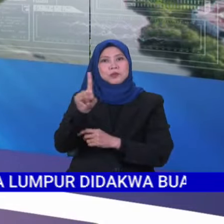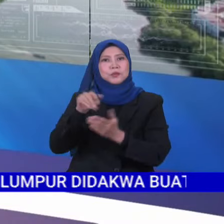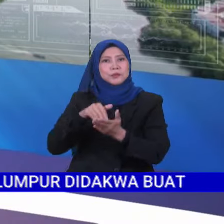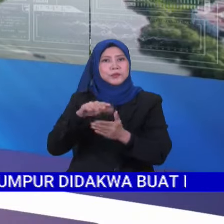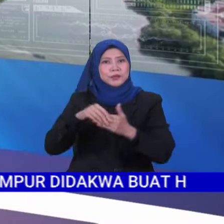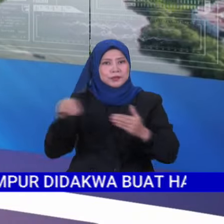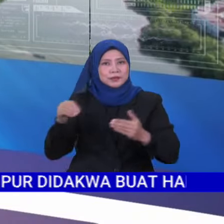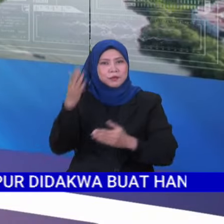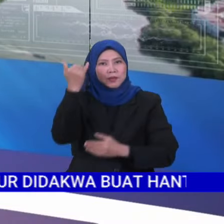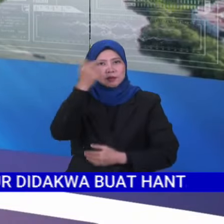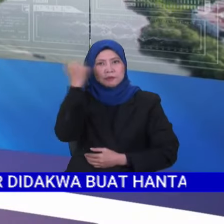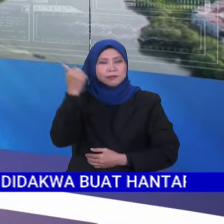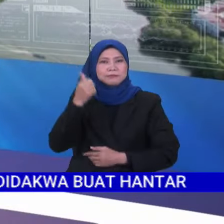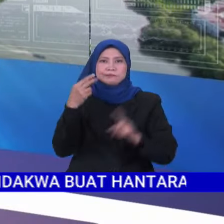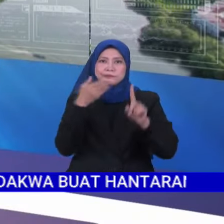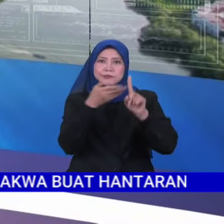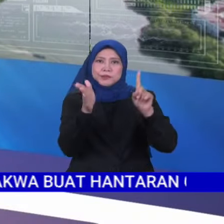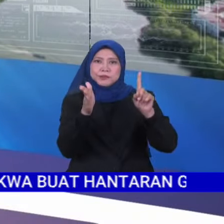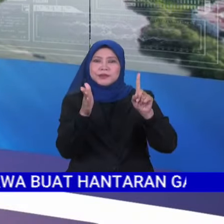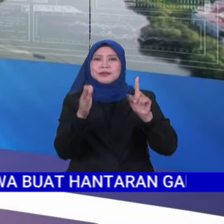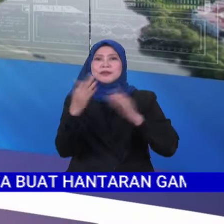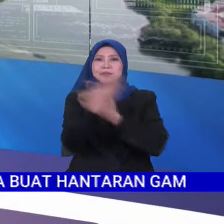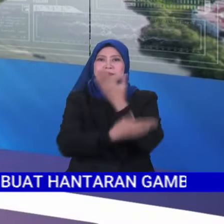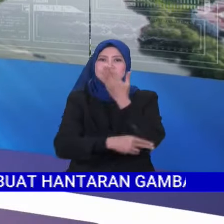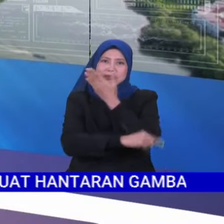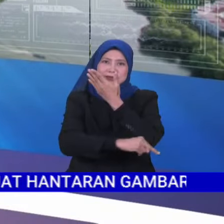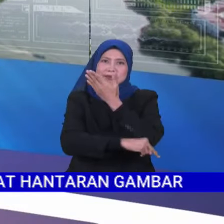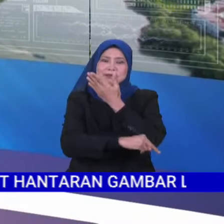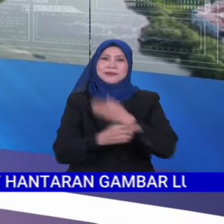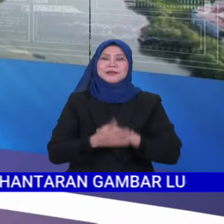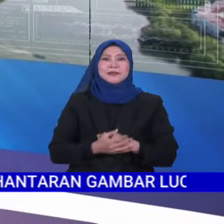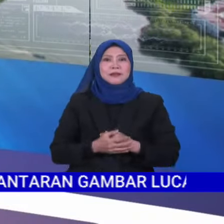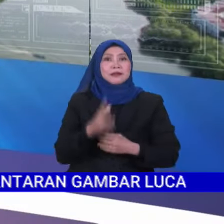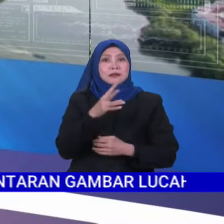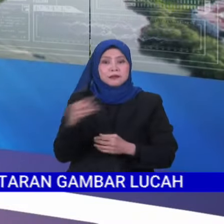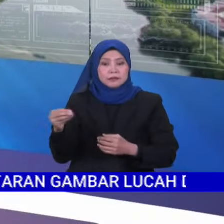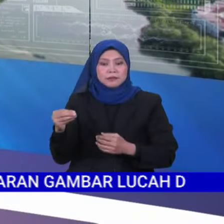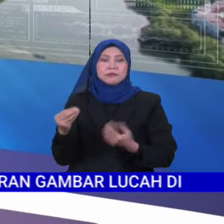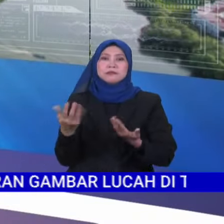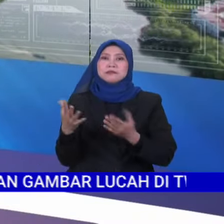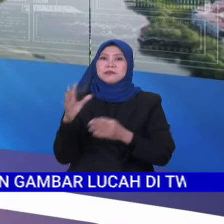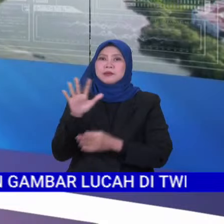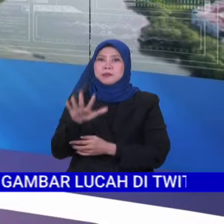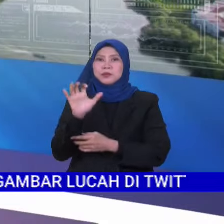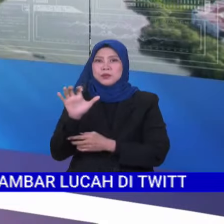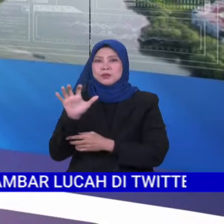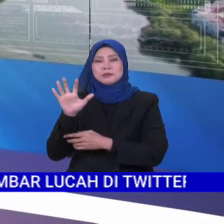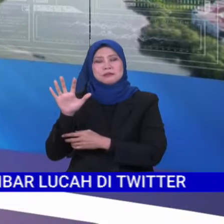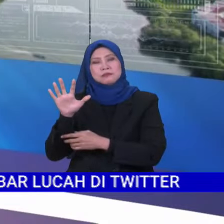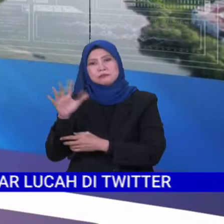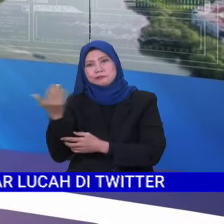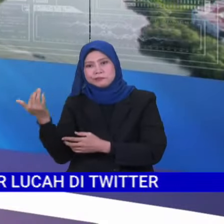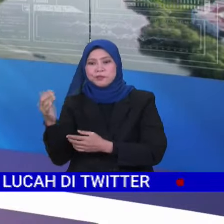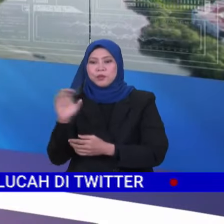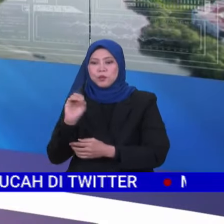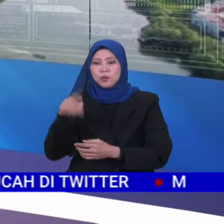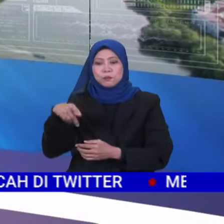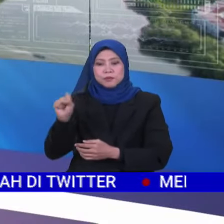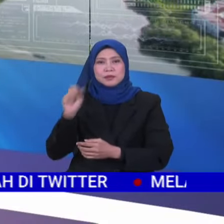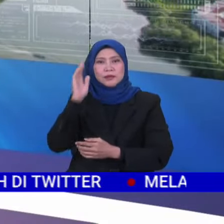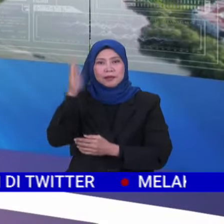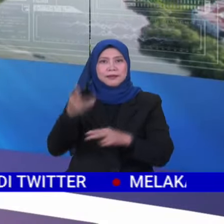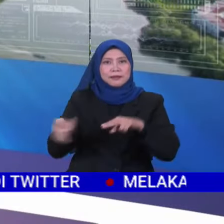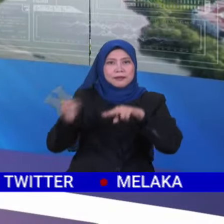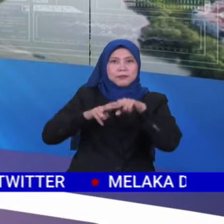1000 Ringgit akibat ketidak patuhan di seluruh negeri dapatkan tersebut berdasarkan 580 operasi yang telah dijalankan dan